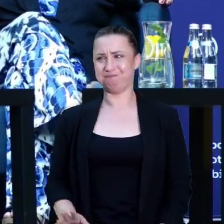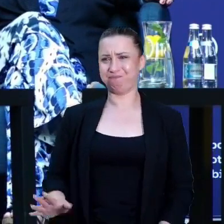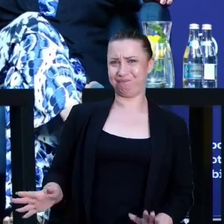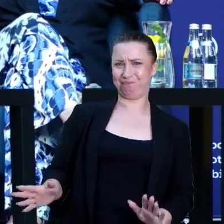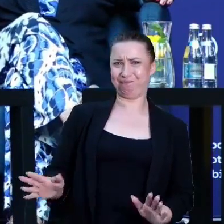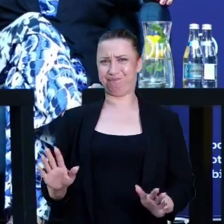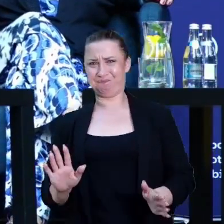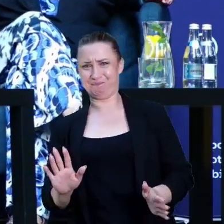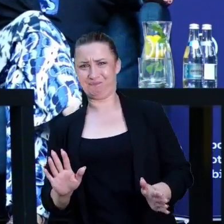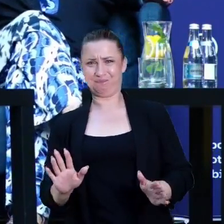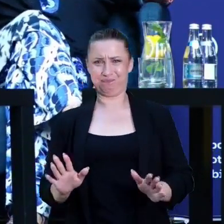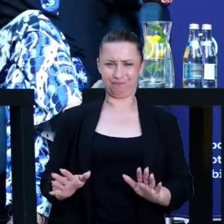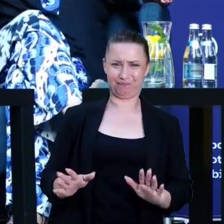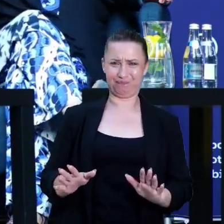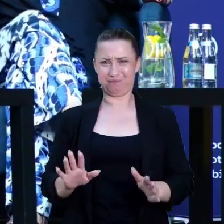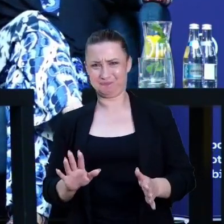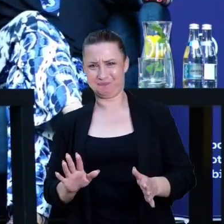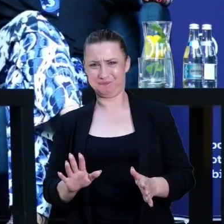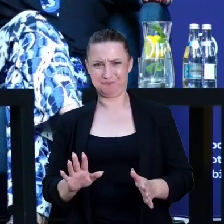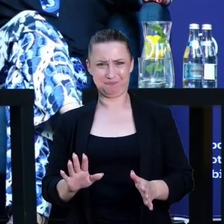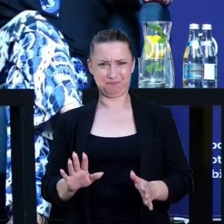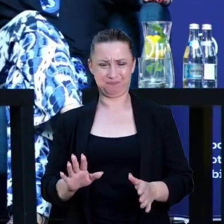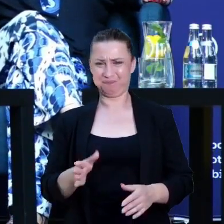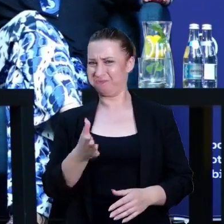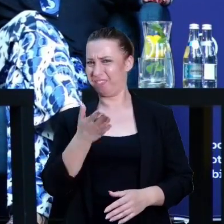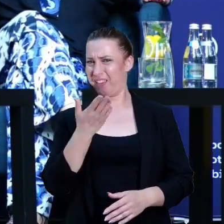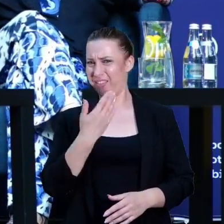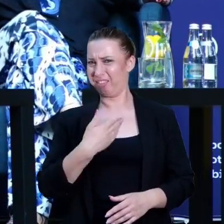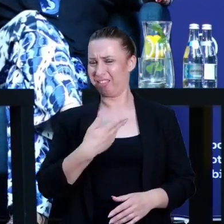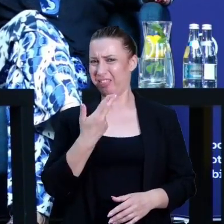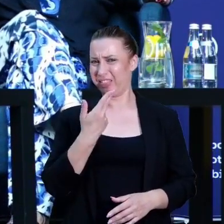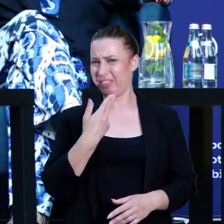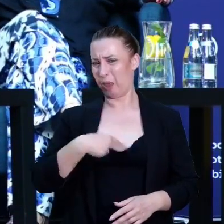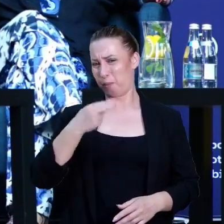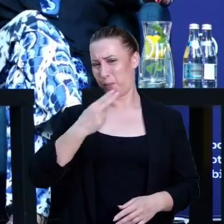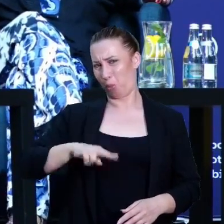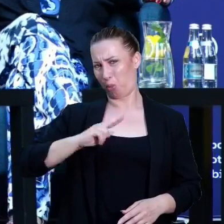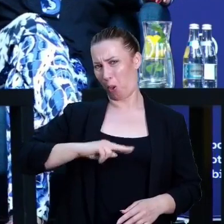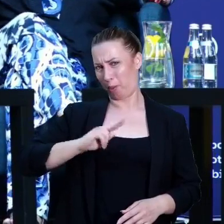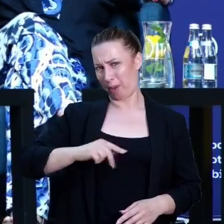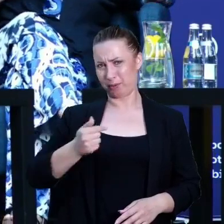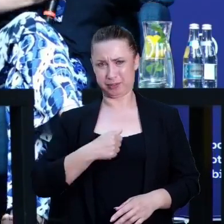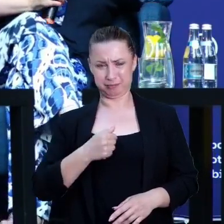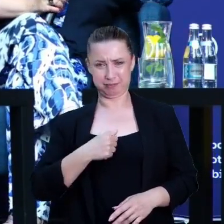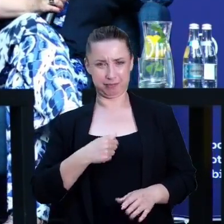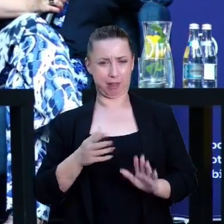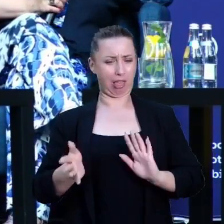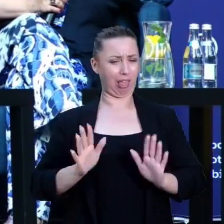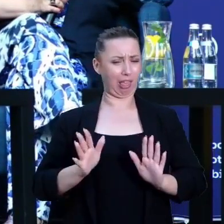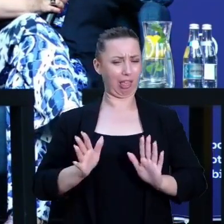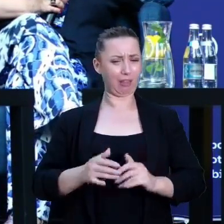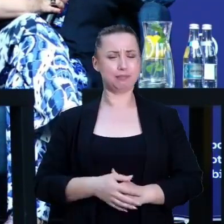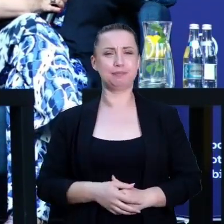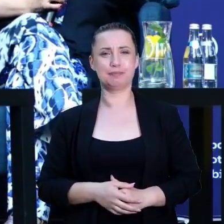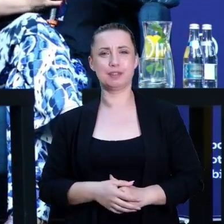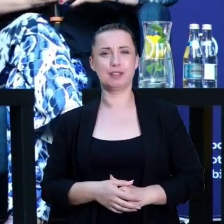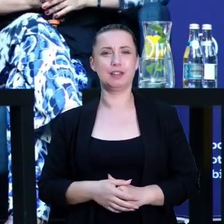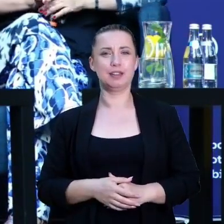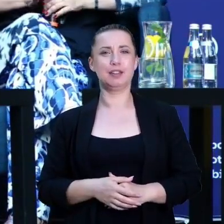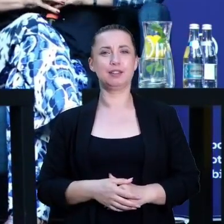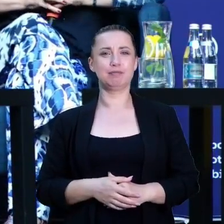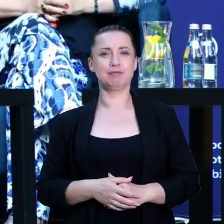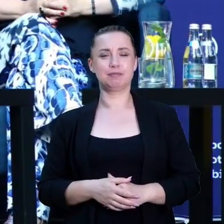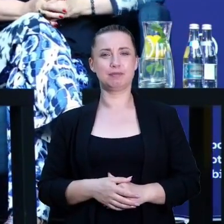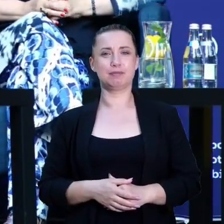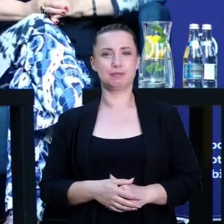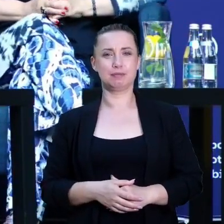tutaj niestety jest zachwiana jakaś proporcja estetyczna, przynajmniej dla mnie. Ja to mocno odbieram w ten sposób.